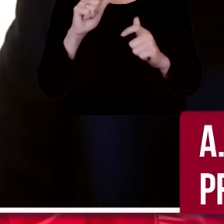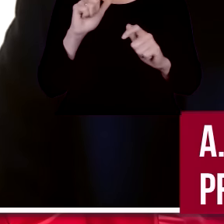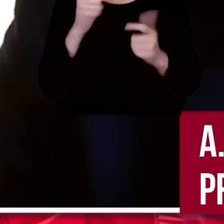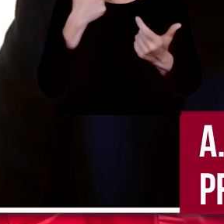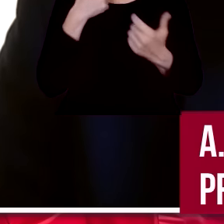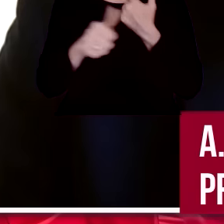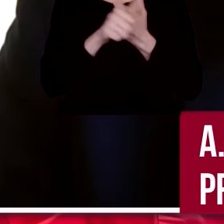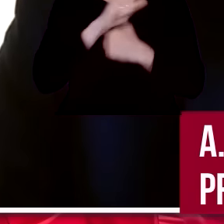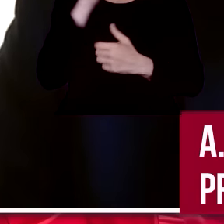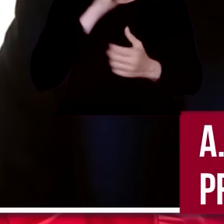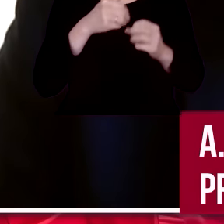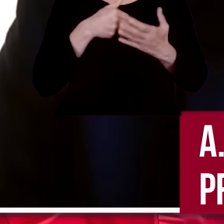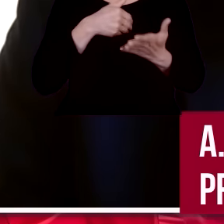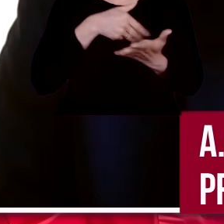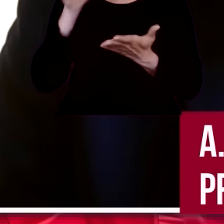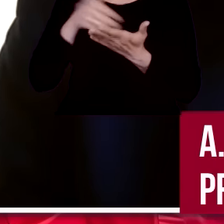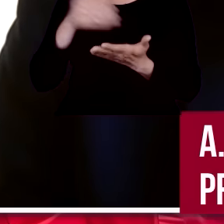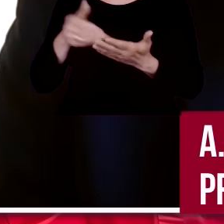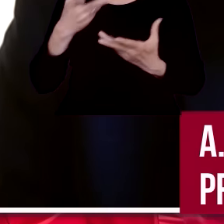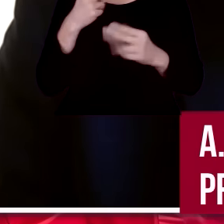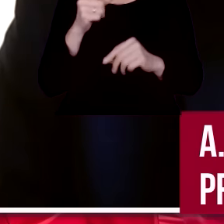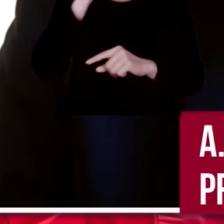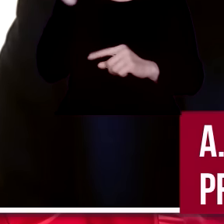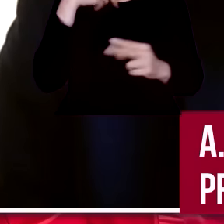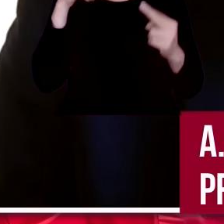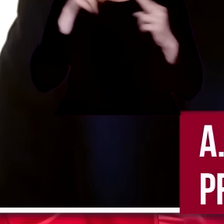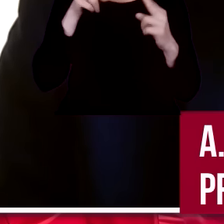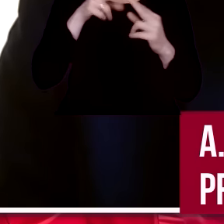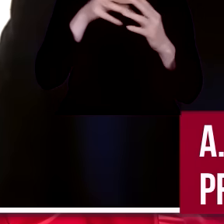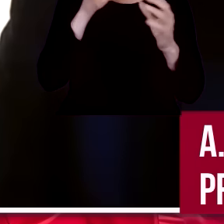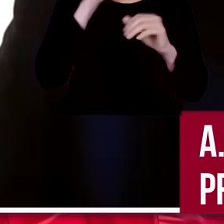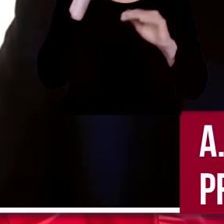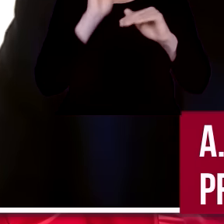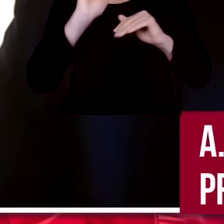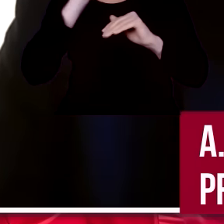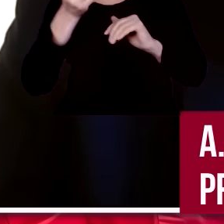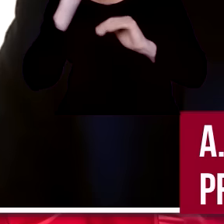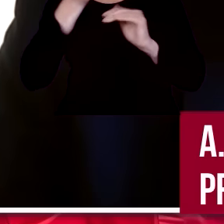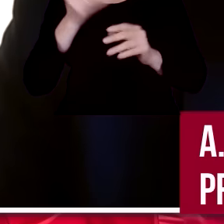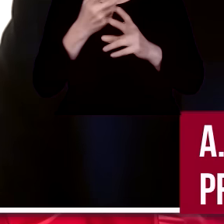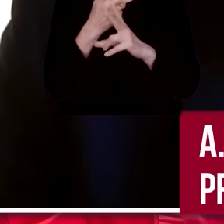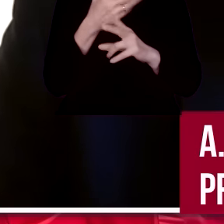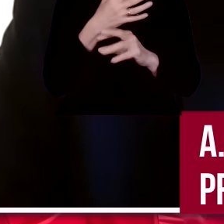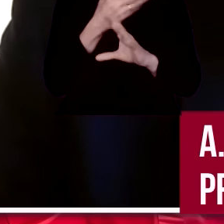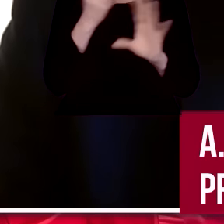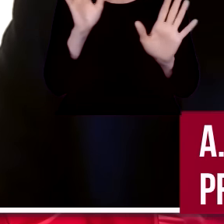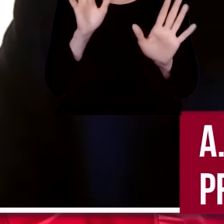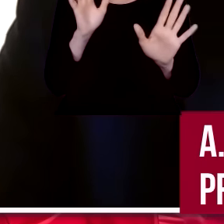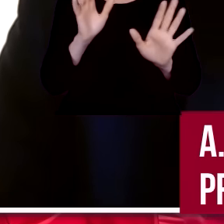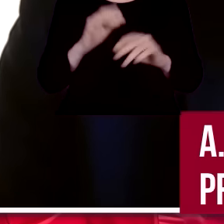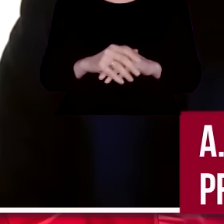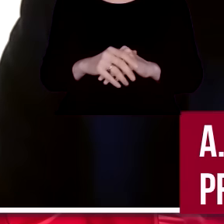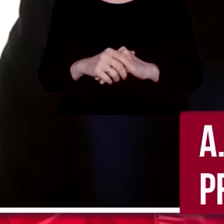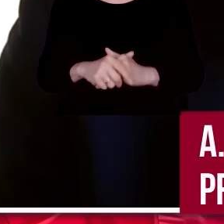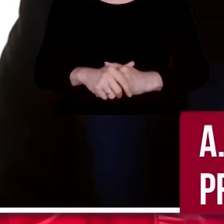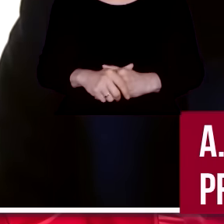doprowadziło a nie będzie próbowało się z tymi ludźmi dogadywać w jakiś sposób ich obłaskawić żeby tego typu historie się nie zdarzały zbyt często albo nie